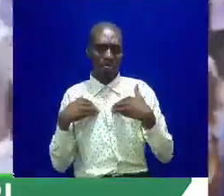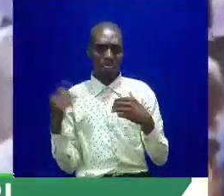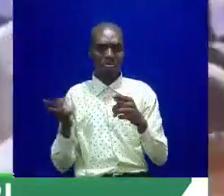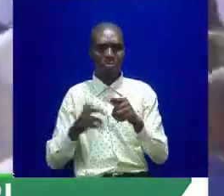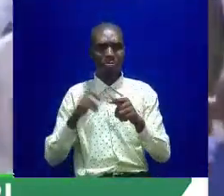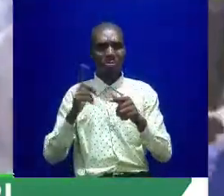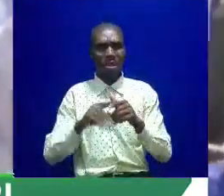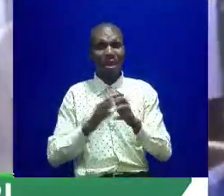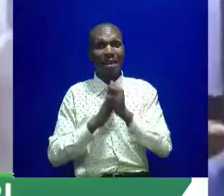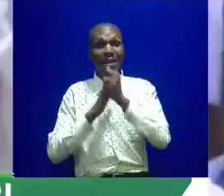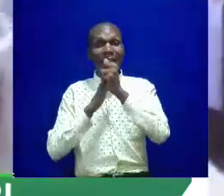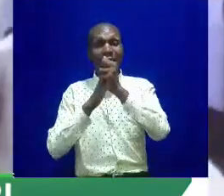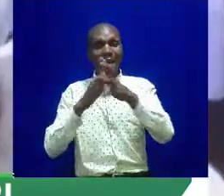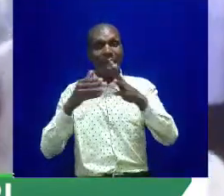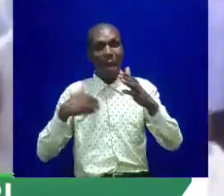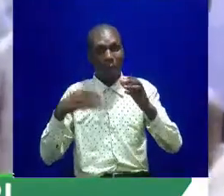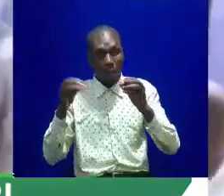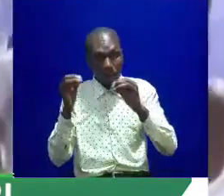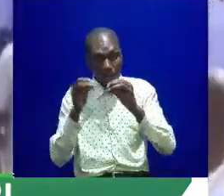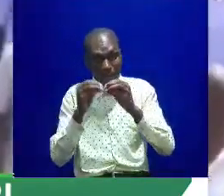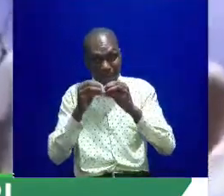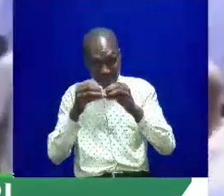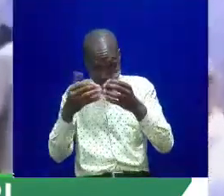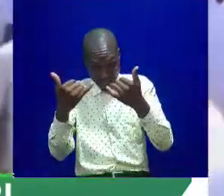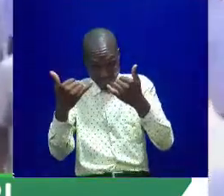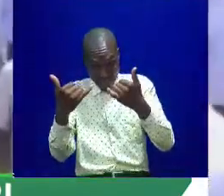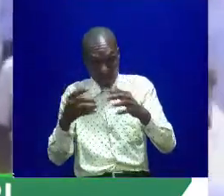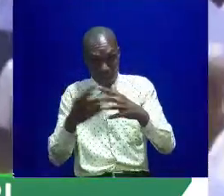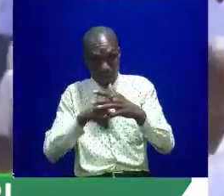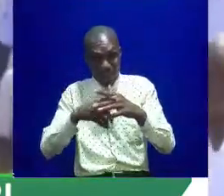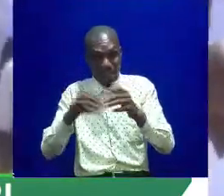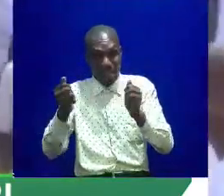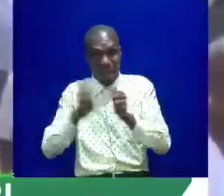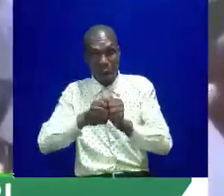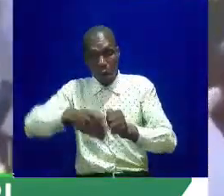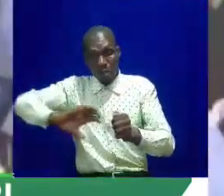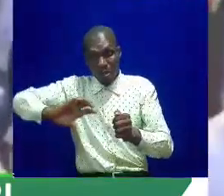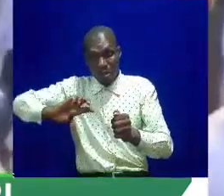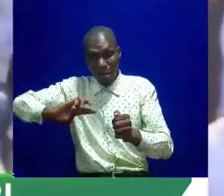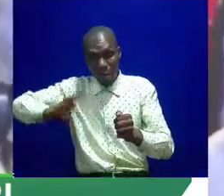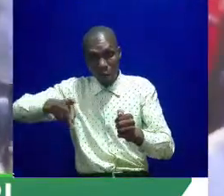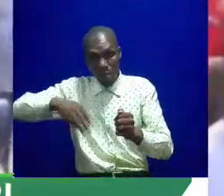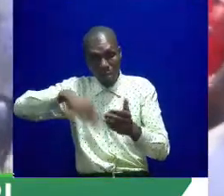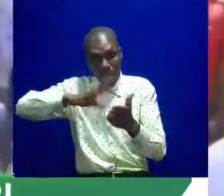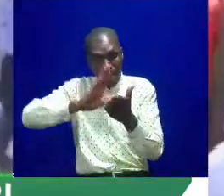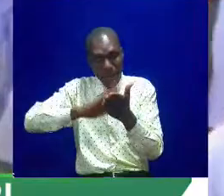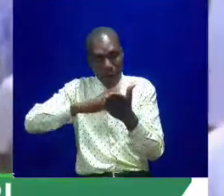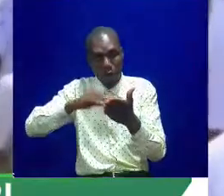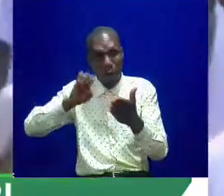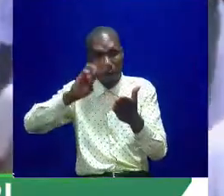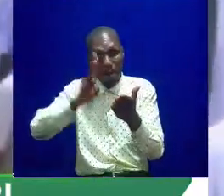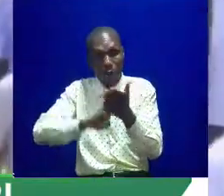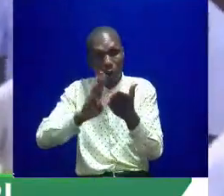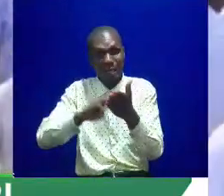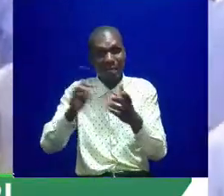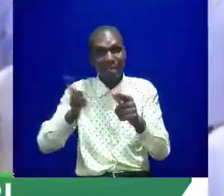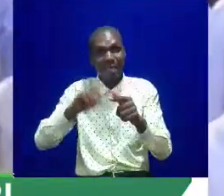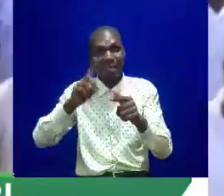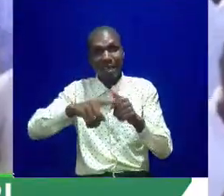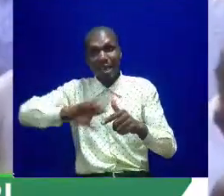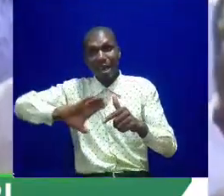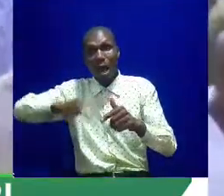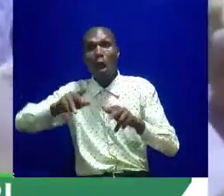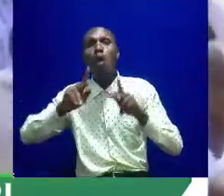yabu bachakiru musangre kanayabo ase bono bachakere kaunti ya Migori. Asipo igobara chwekira na ase kaunti